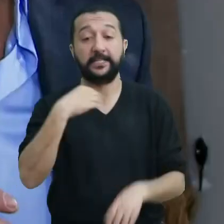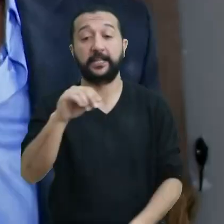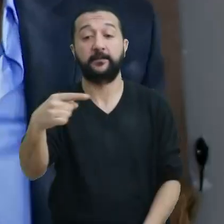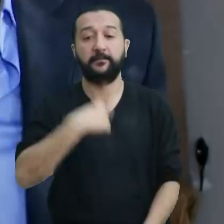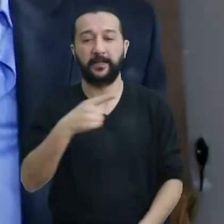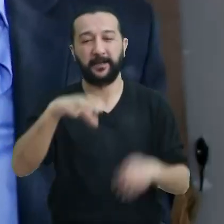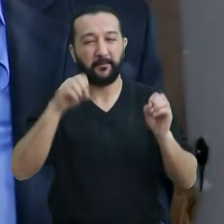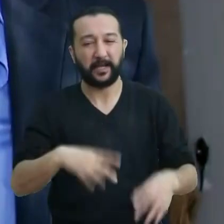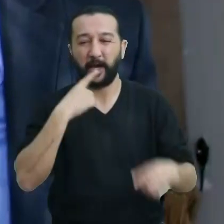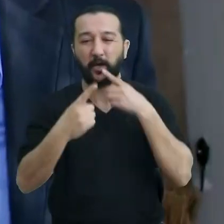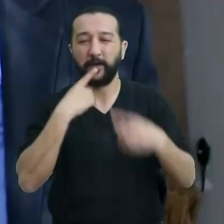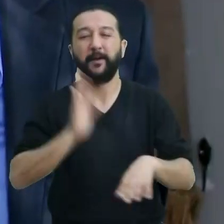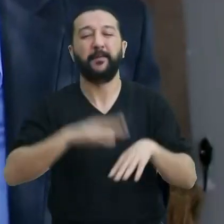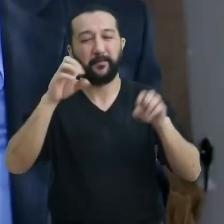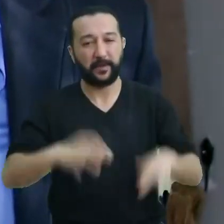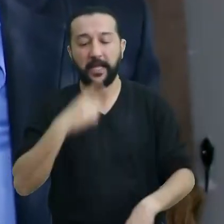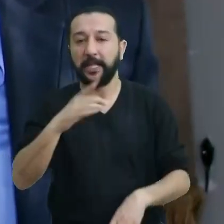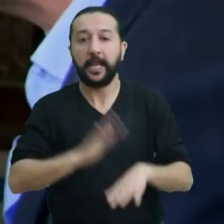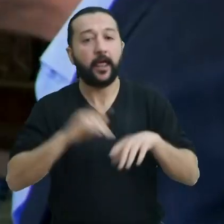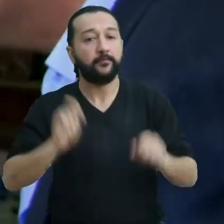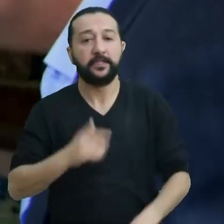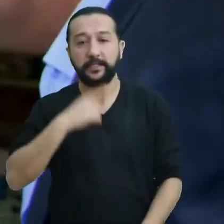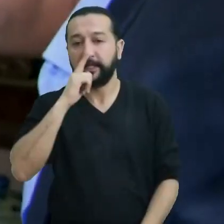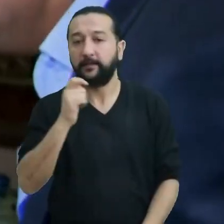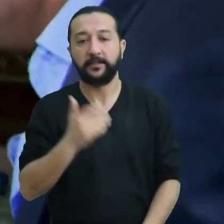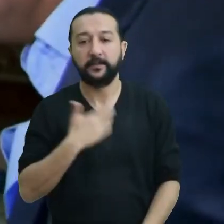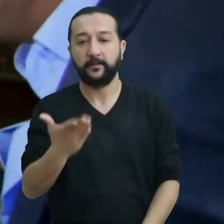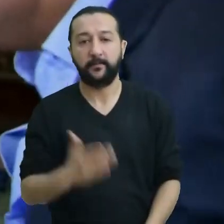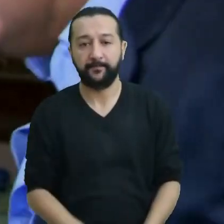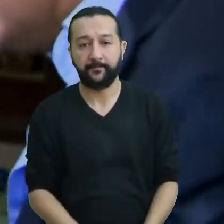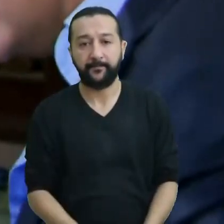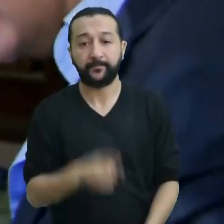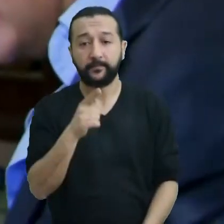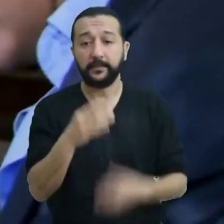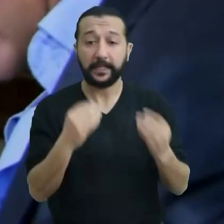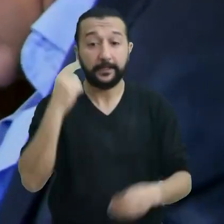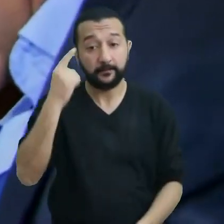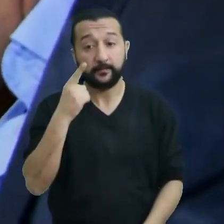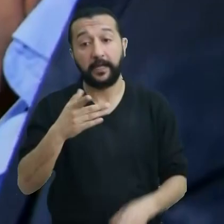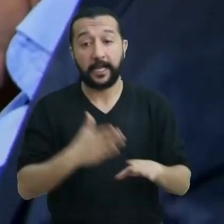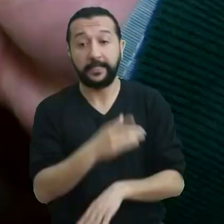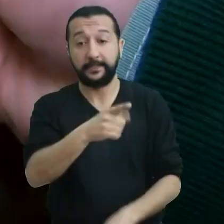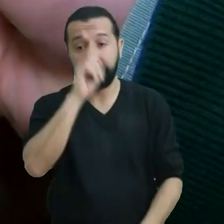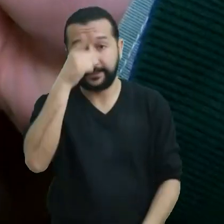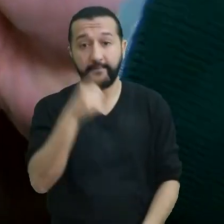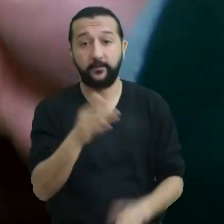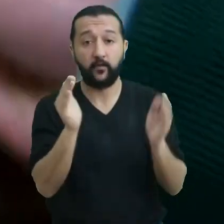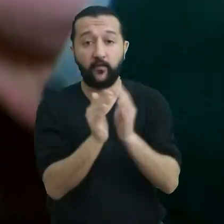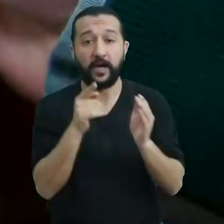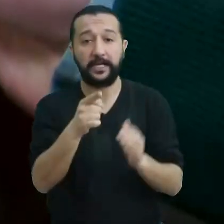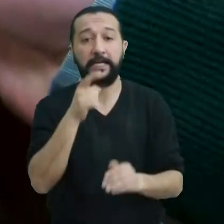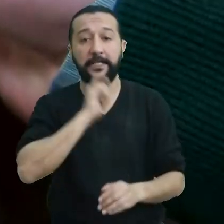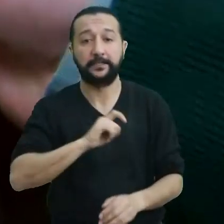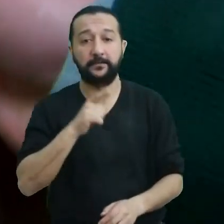beni. Bırak şimdi bunu ya. Bırak şimdi. Ne yapacağız? Ya iyi tarafından bakalım. Allah'tan sadece küçük bir